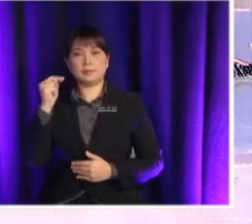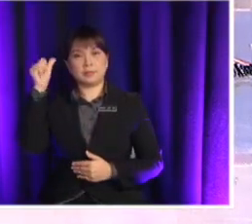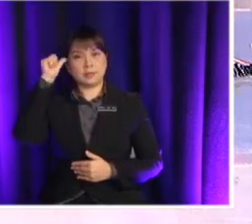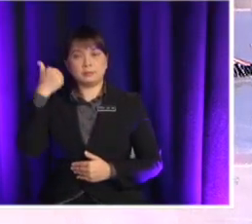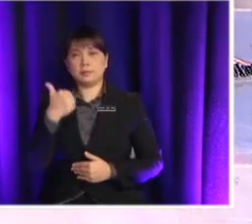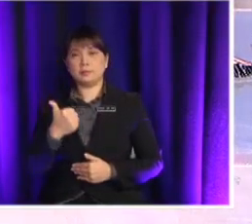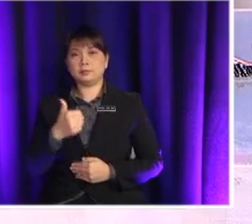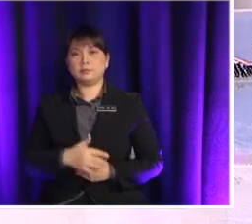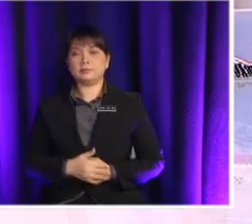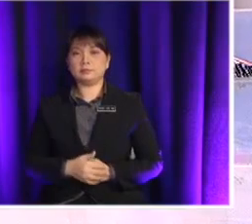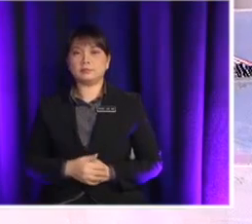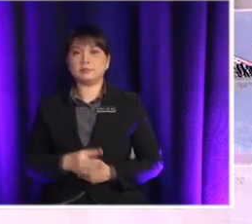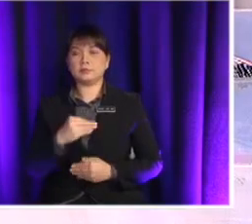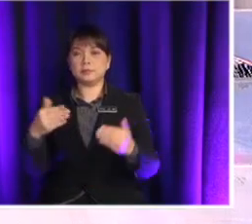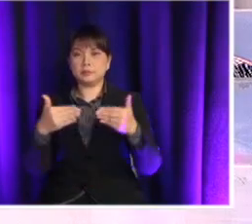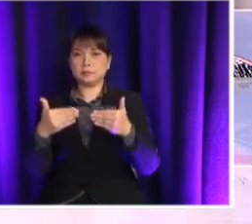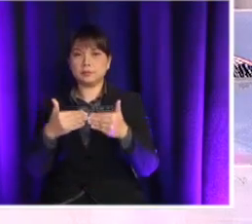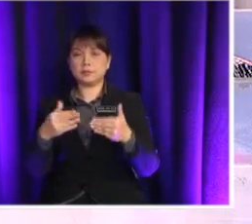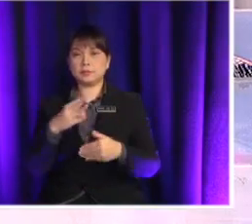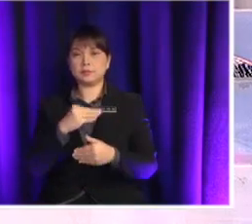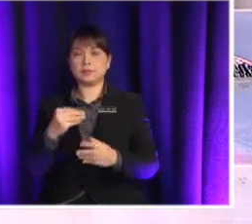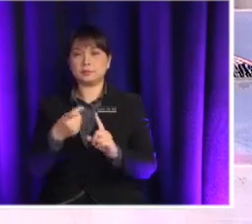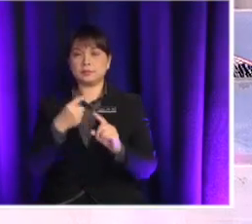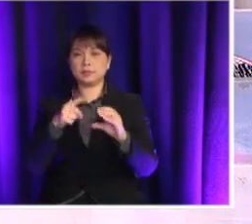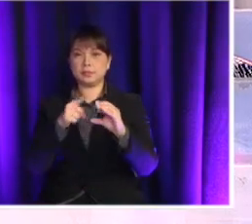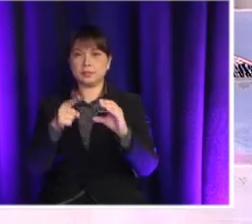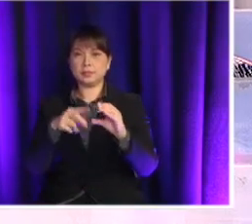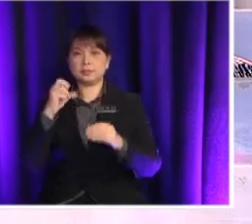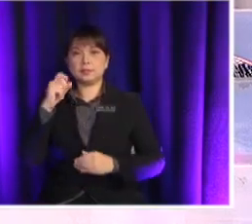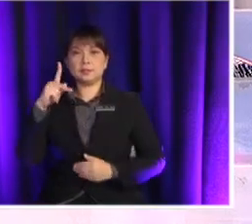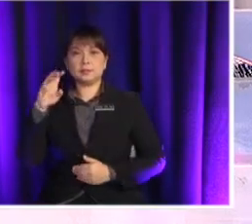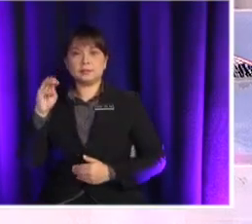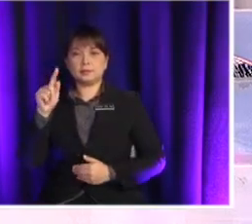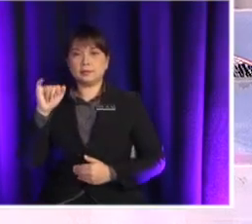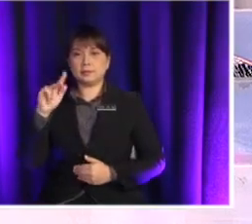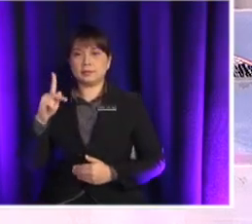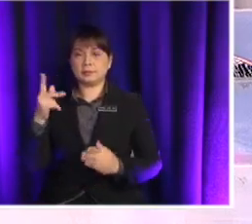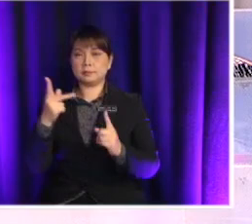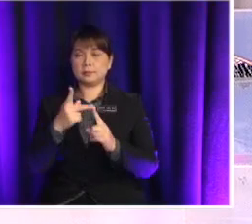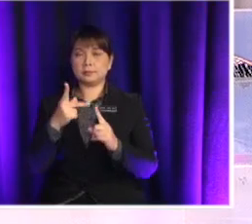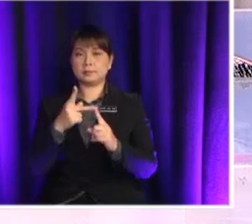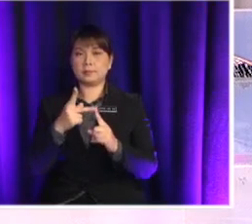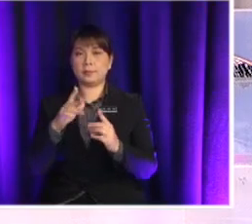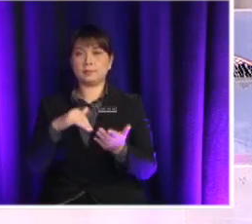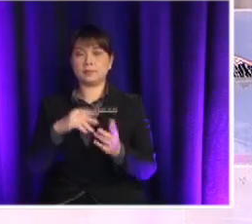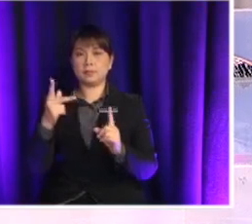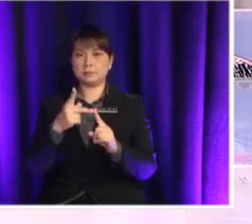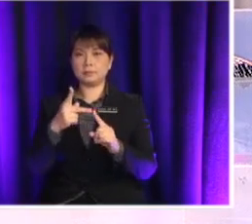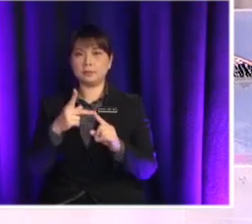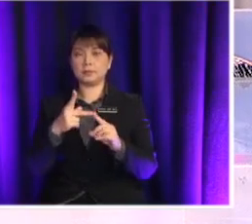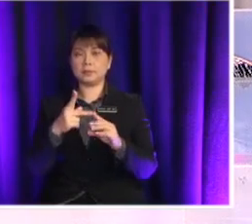punya sambungan daripada litar skematik tadi kepada litar